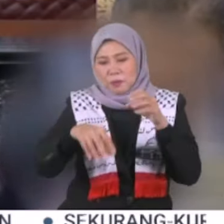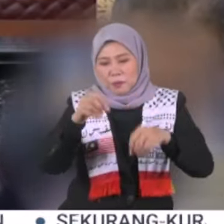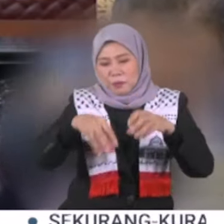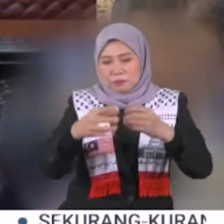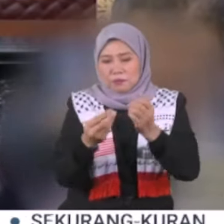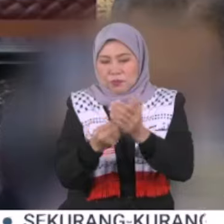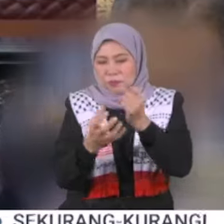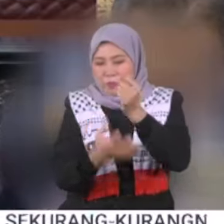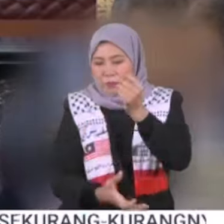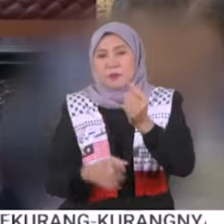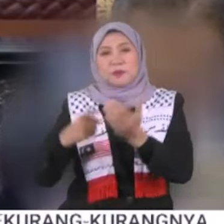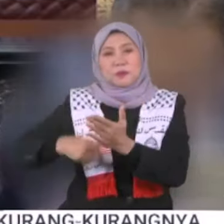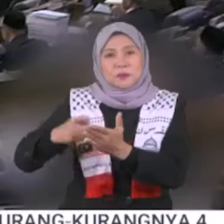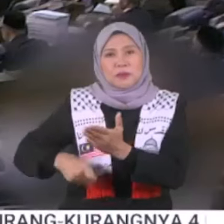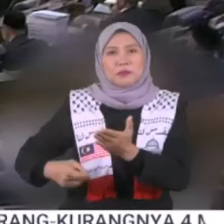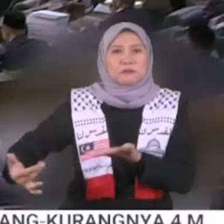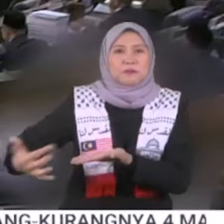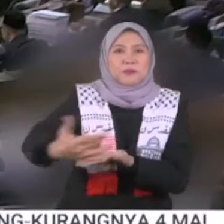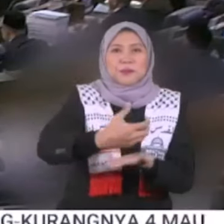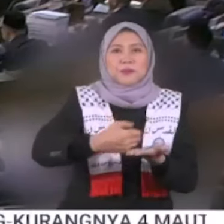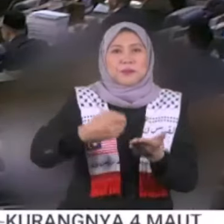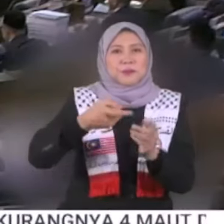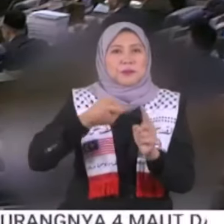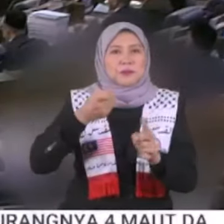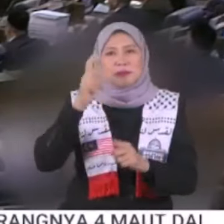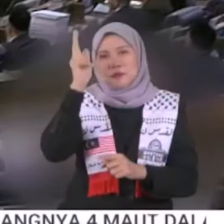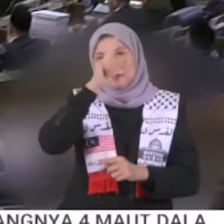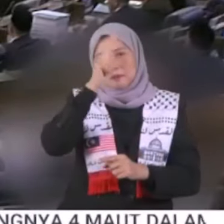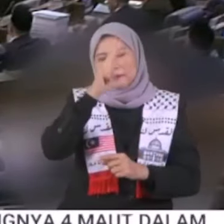cukai yang dikutip oleh kerajaan.